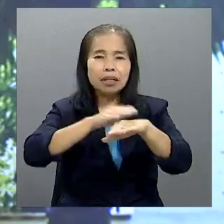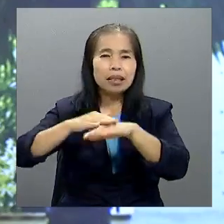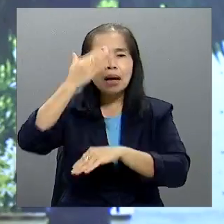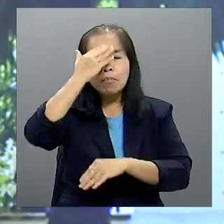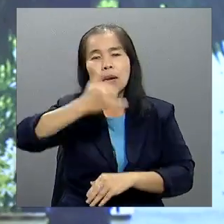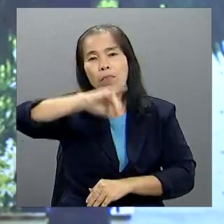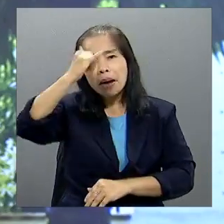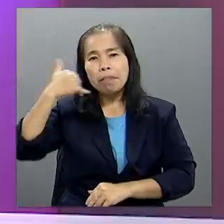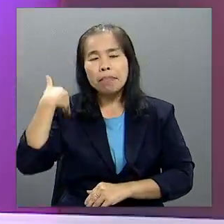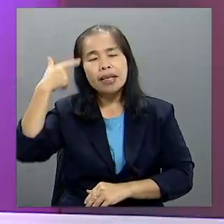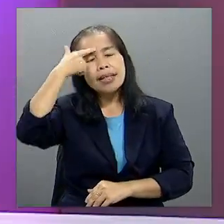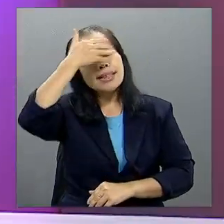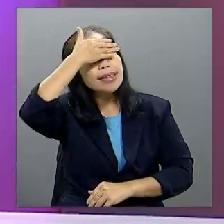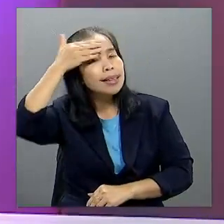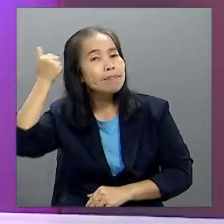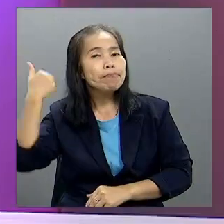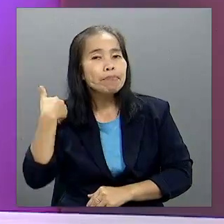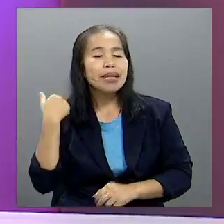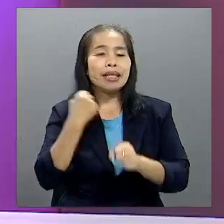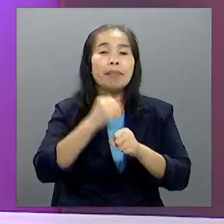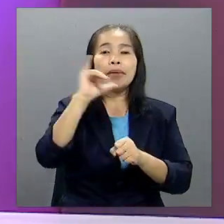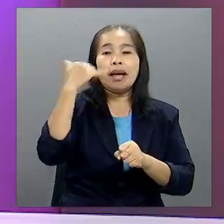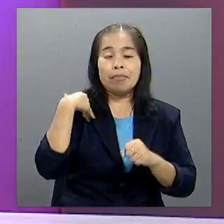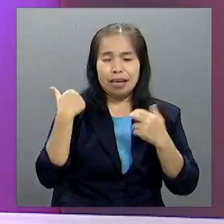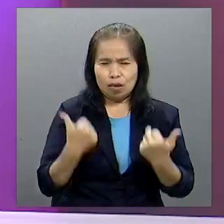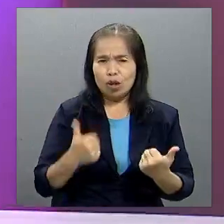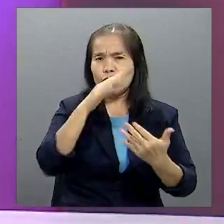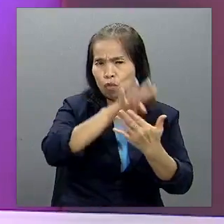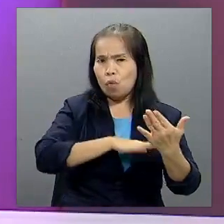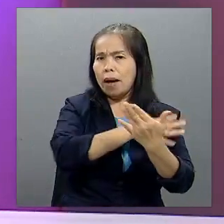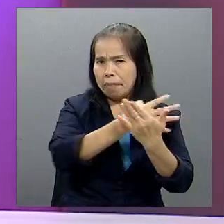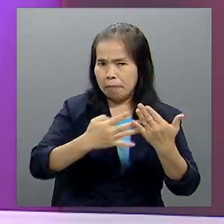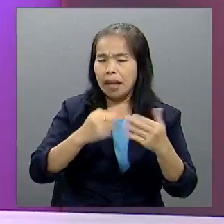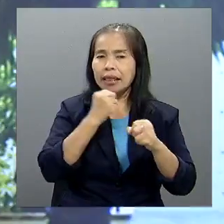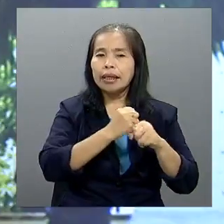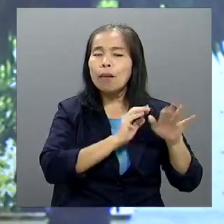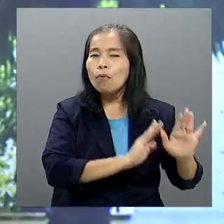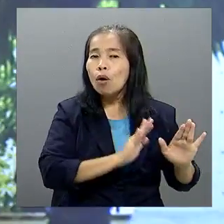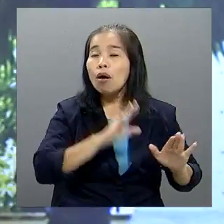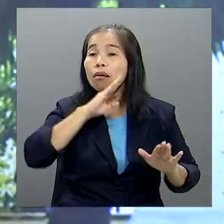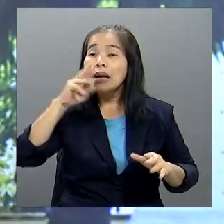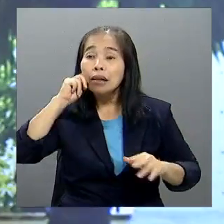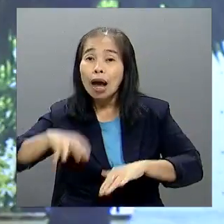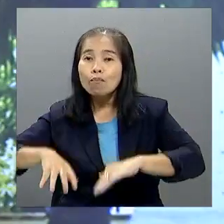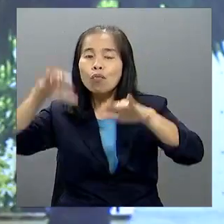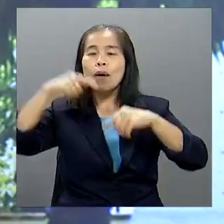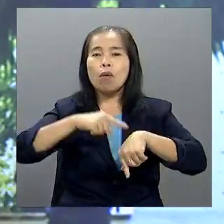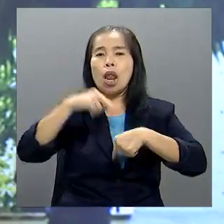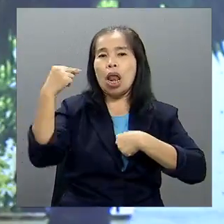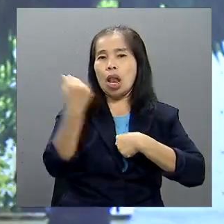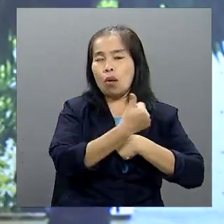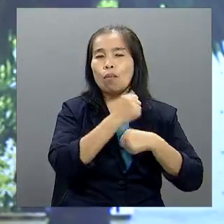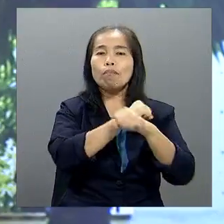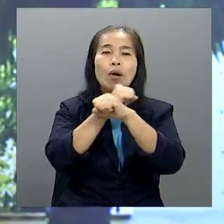จะยังไม่ได้ทำดังนั้นวางแผนไว้เลยตั้งแต่ตอนนี้เมื่อเกิดเหตุการณ์ครั้งหน้าเราจะได้รับมือได้อย่างถูกจุดและตรงวิธีนะครับวันนี้ต้องขอบคุณคุณสิริวรรณ